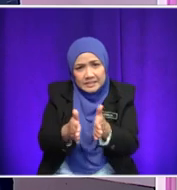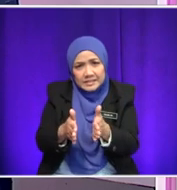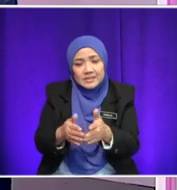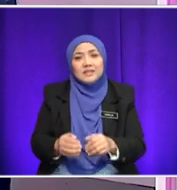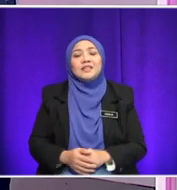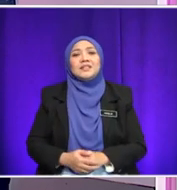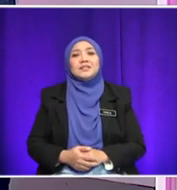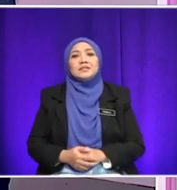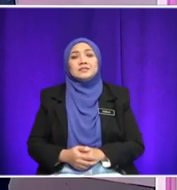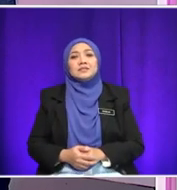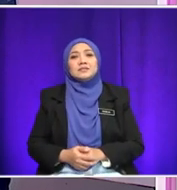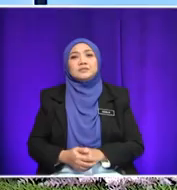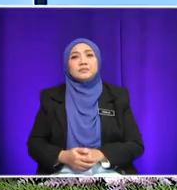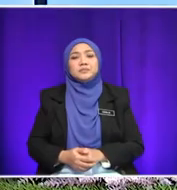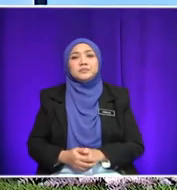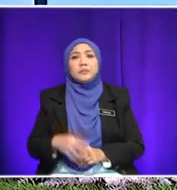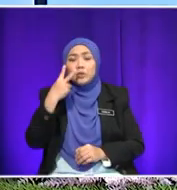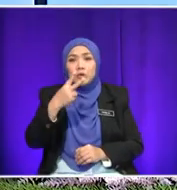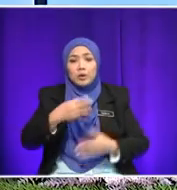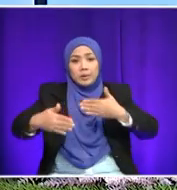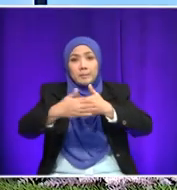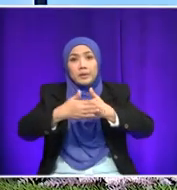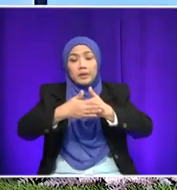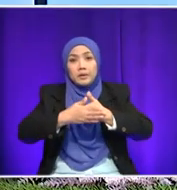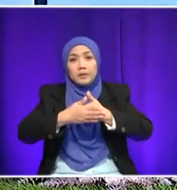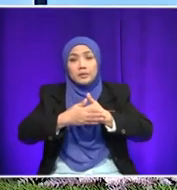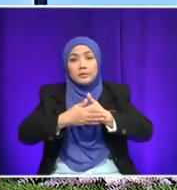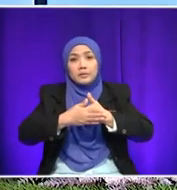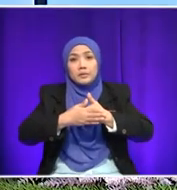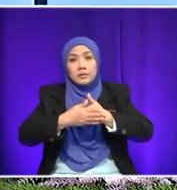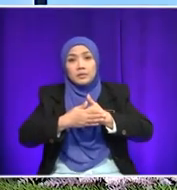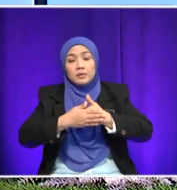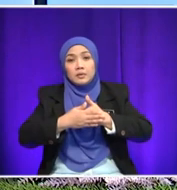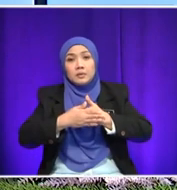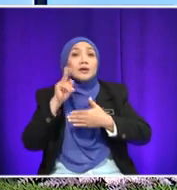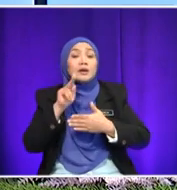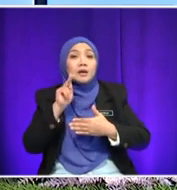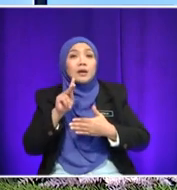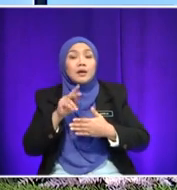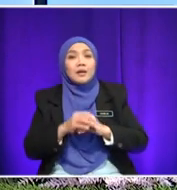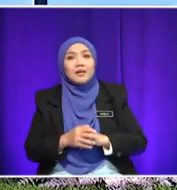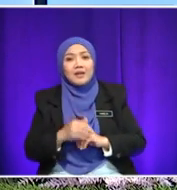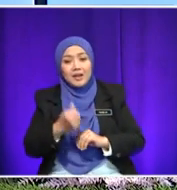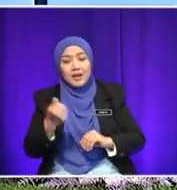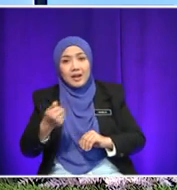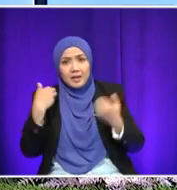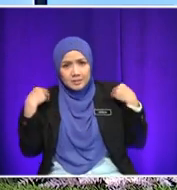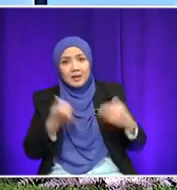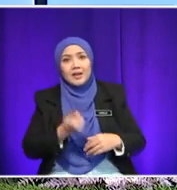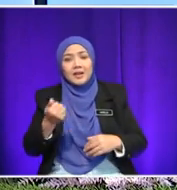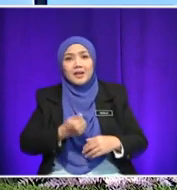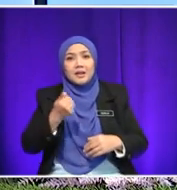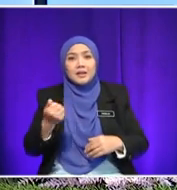kita pilih tadi ada beberapa peralatan yang sedang fungsikan kemudian di rumah boleh menjelaskan nah peralatan Apakah